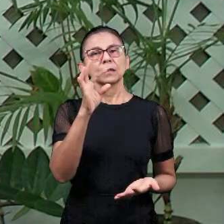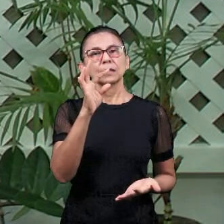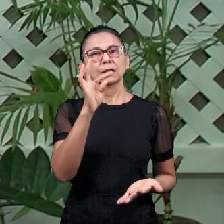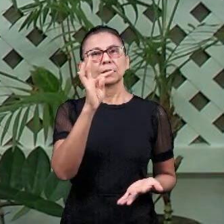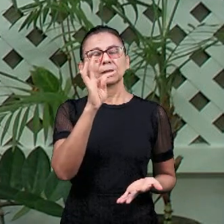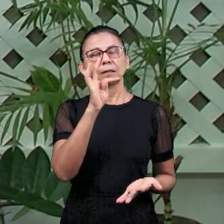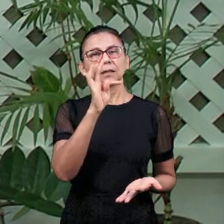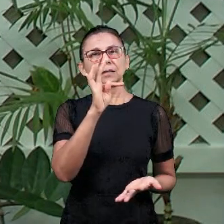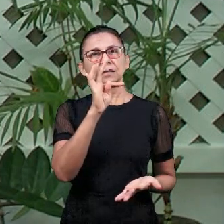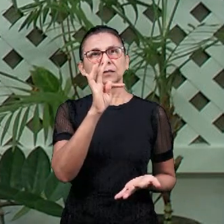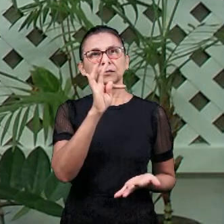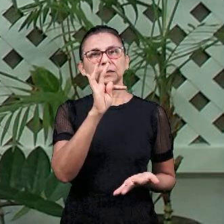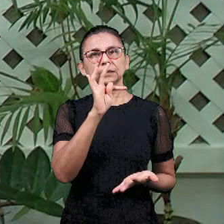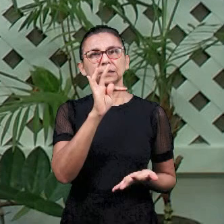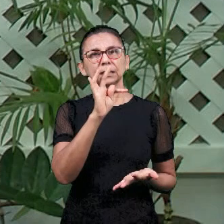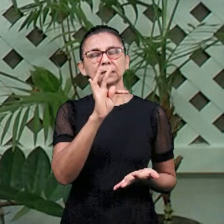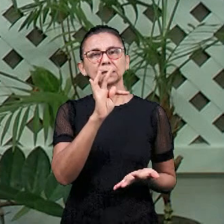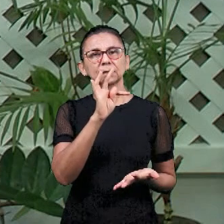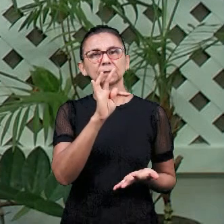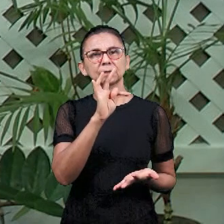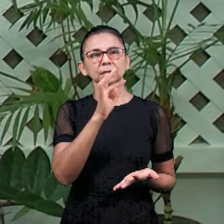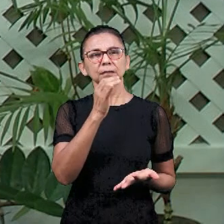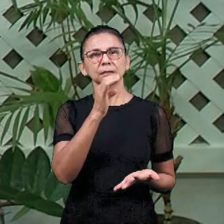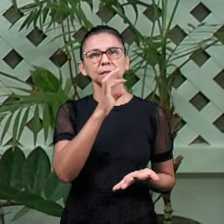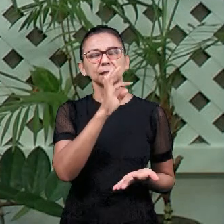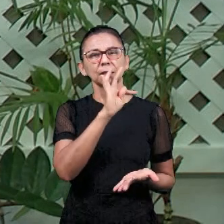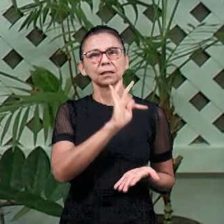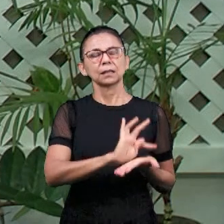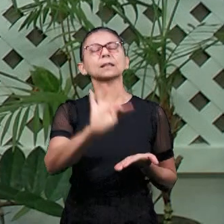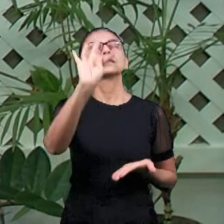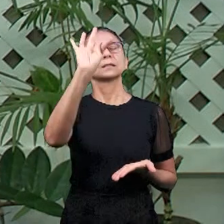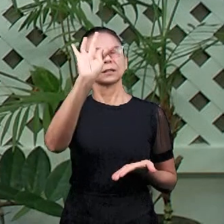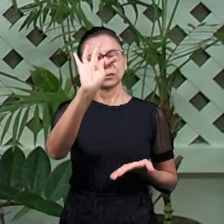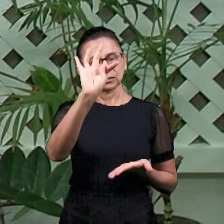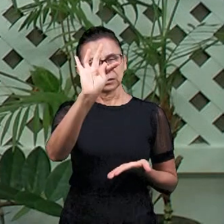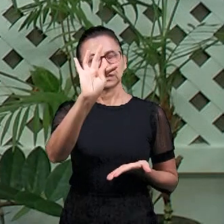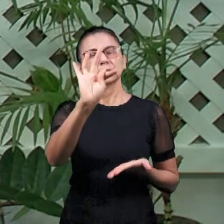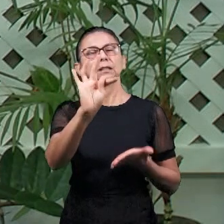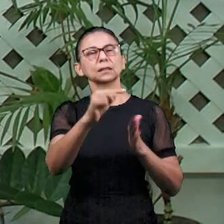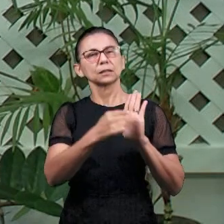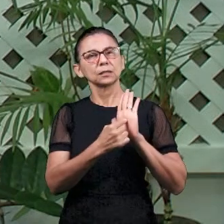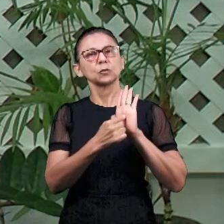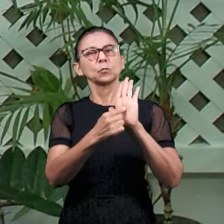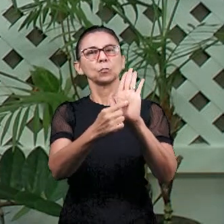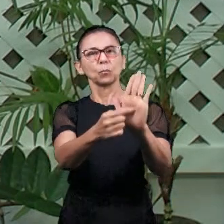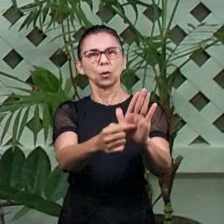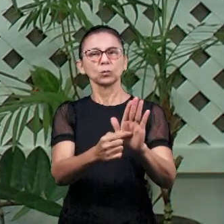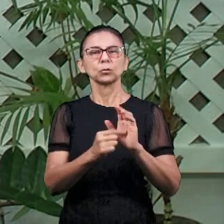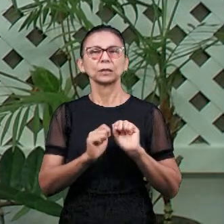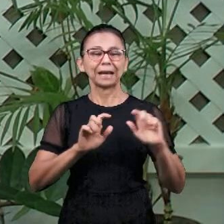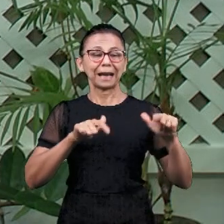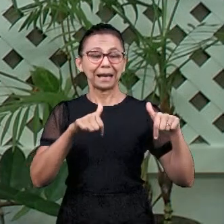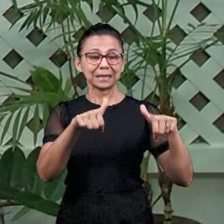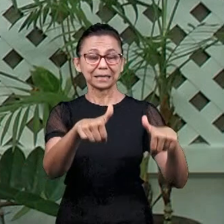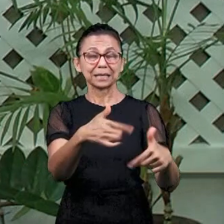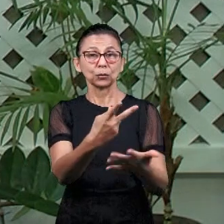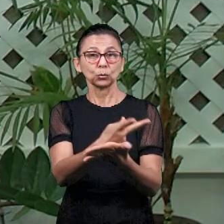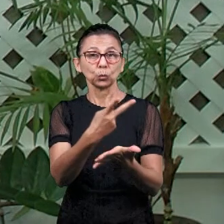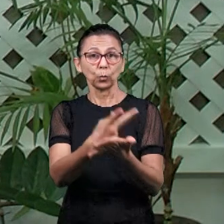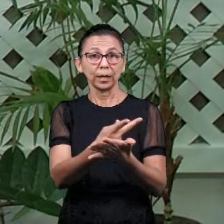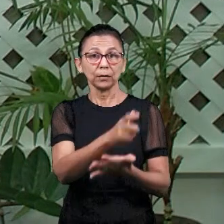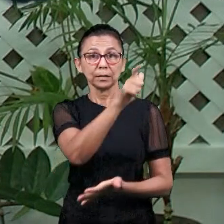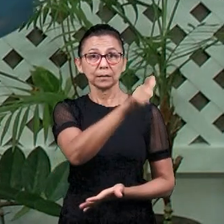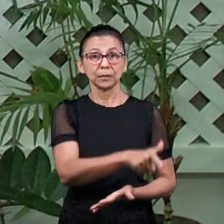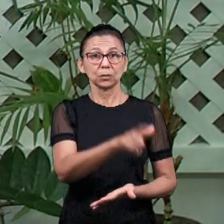cela, Dieu les enverra à l'opération de l'erreur, afin qu'ils croient dans le mensonge. Ceux qui croyaient déjà dans le mensonge,